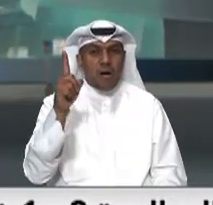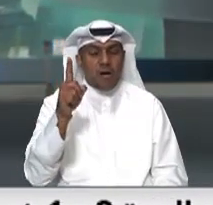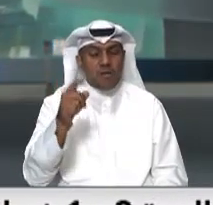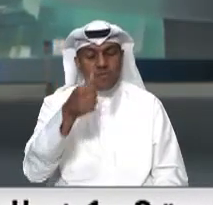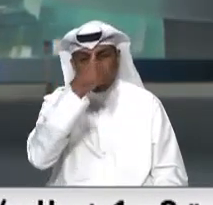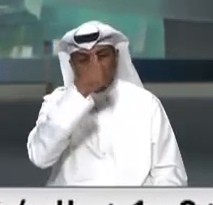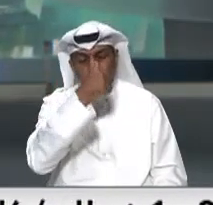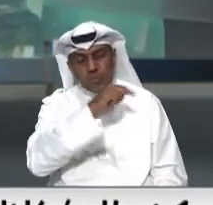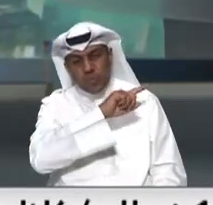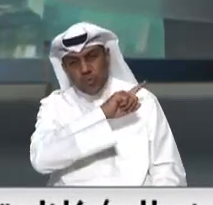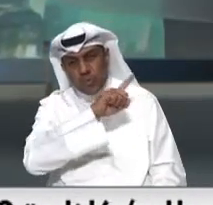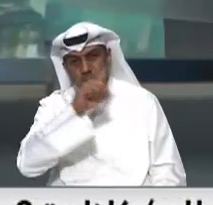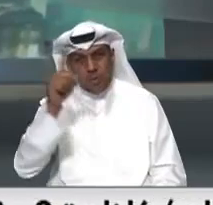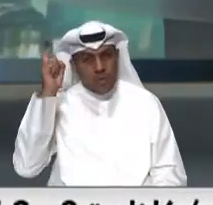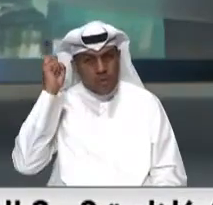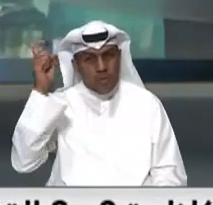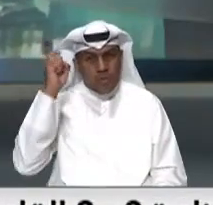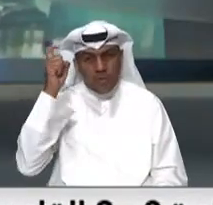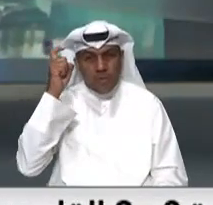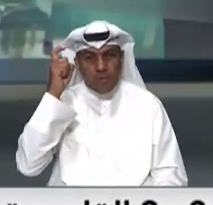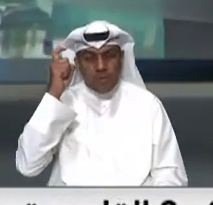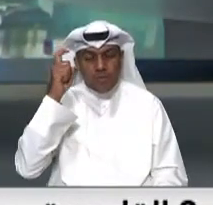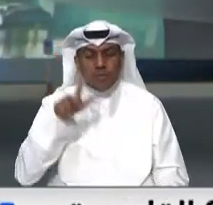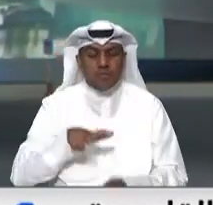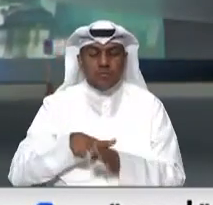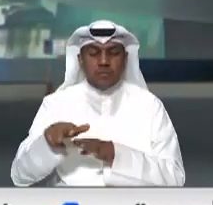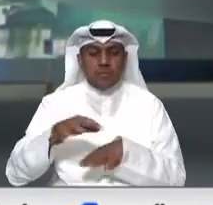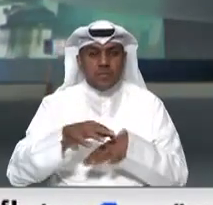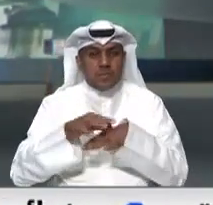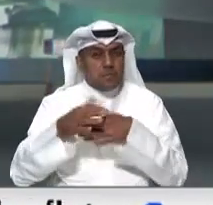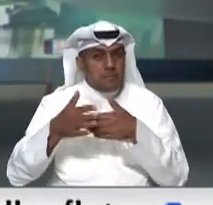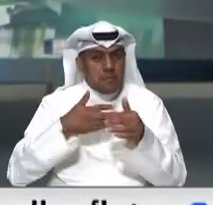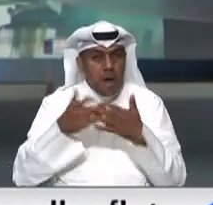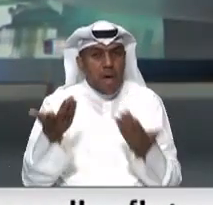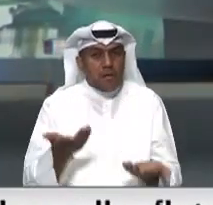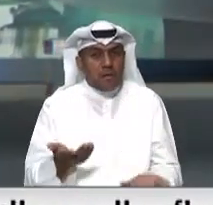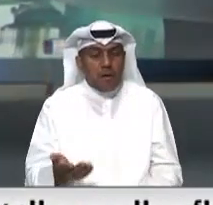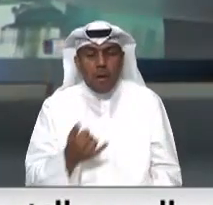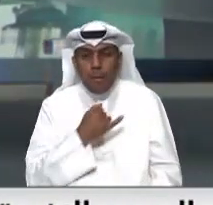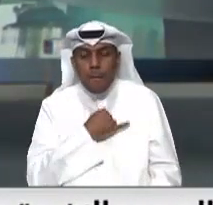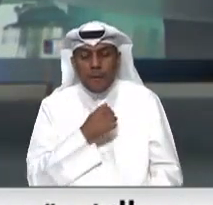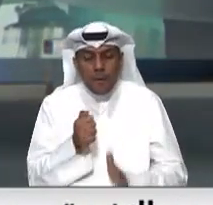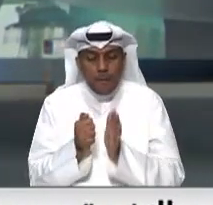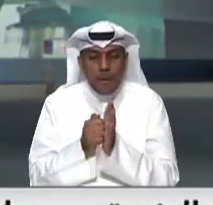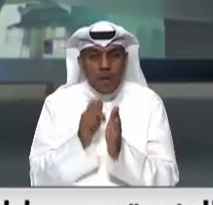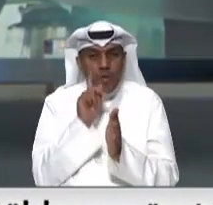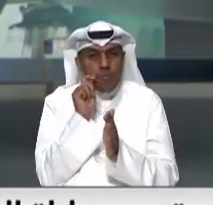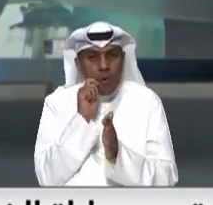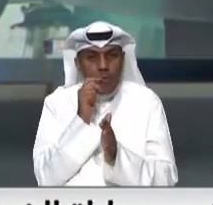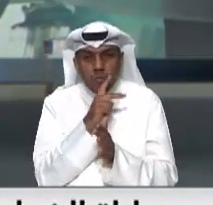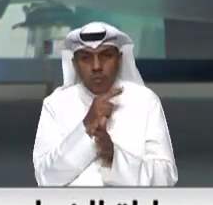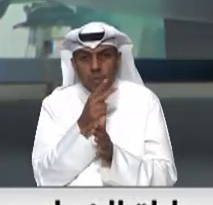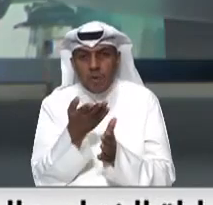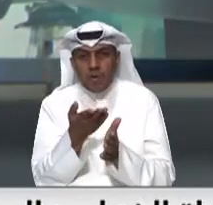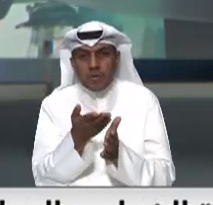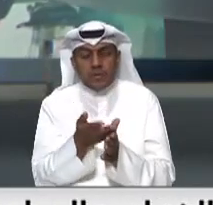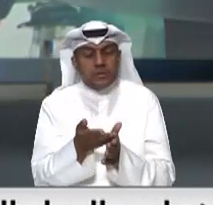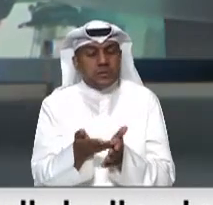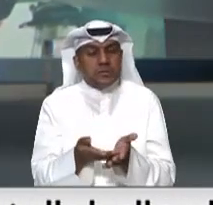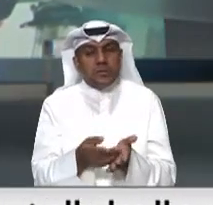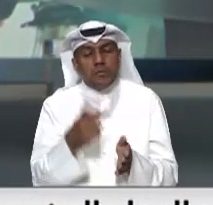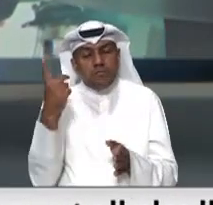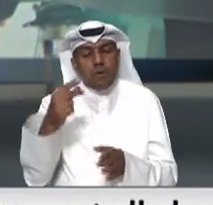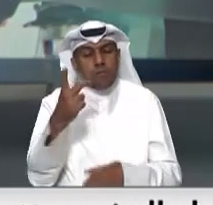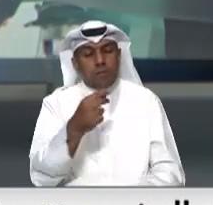الممنهجة التي ينفذها الاحتلال بحق الأبرياء في القطاع. وشهدت عدة عواصم حول العالم مظاهرات